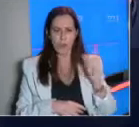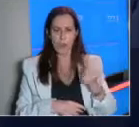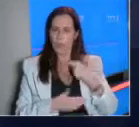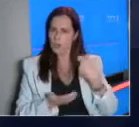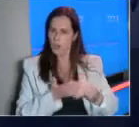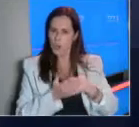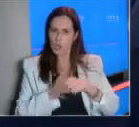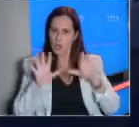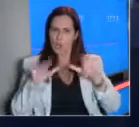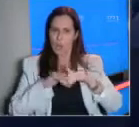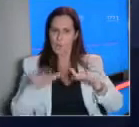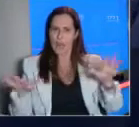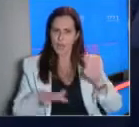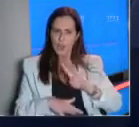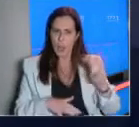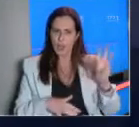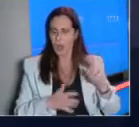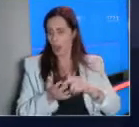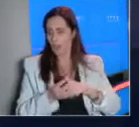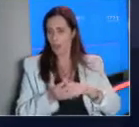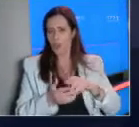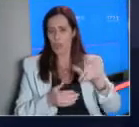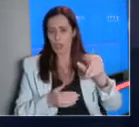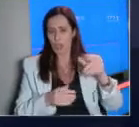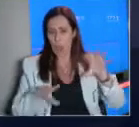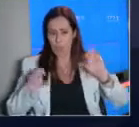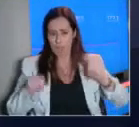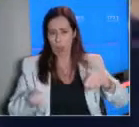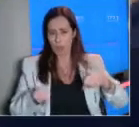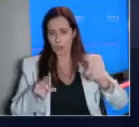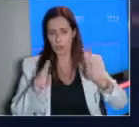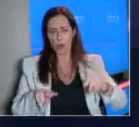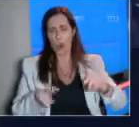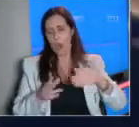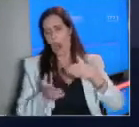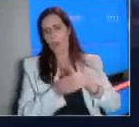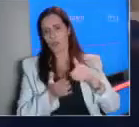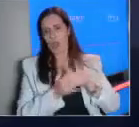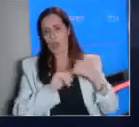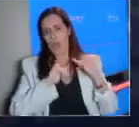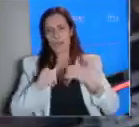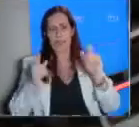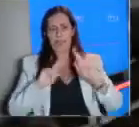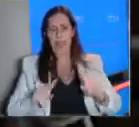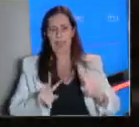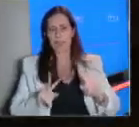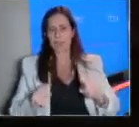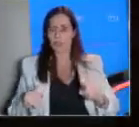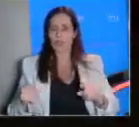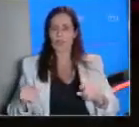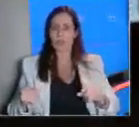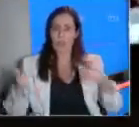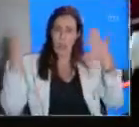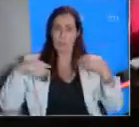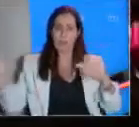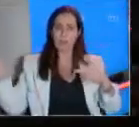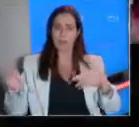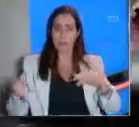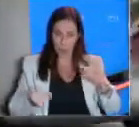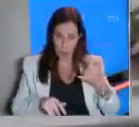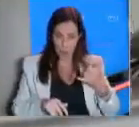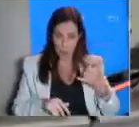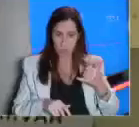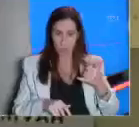וכולנו נשלם 7 מיליארד שקלים, על מנת שיצחק תשובה יוכל להמשיך לייצא את הגז שלו למצרים.